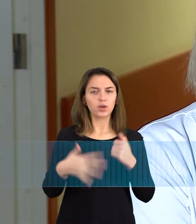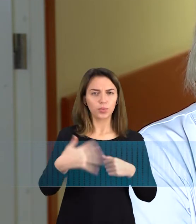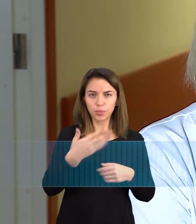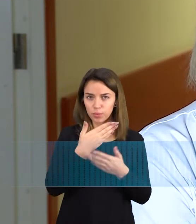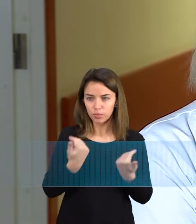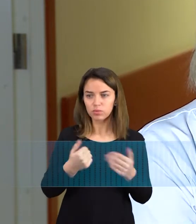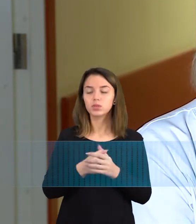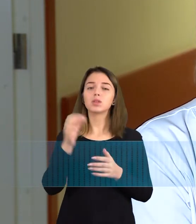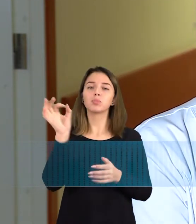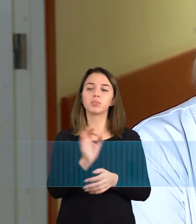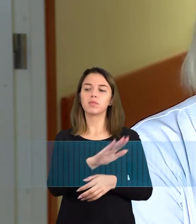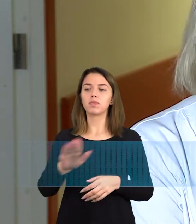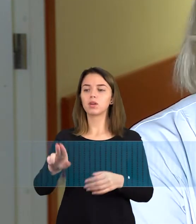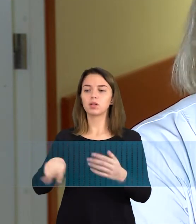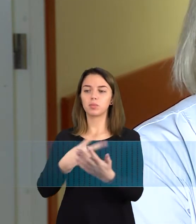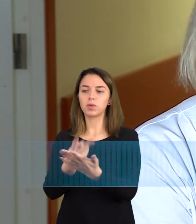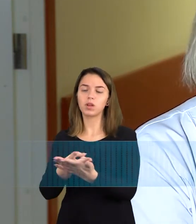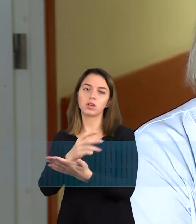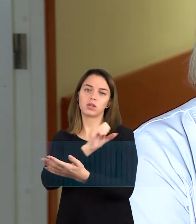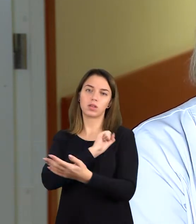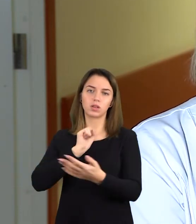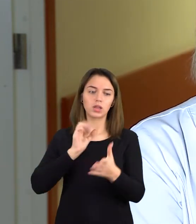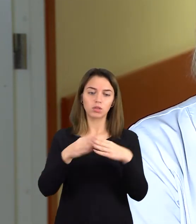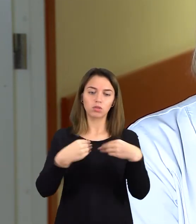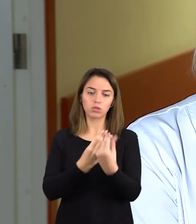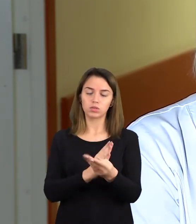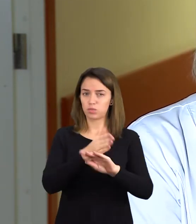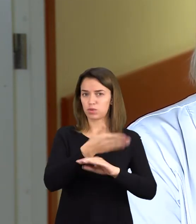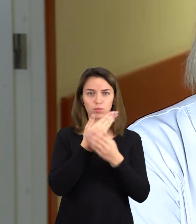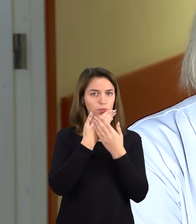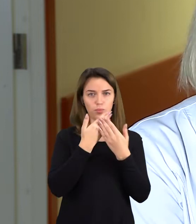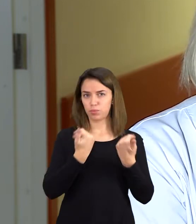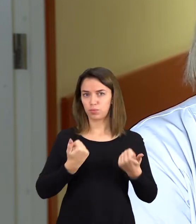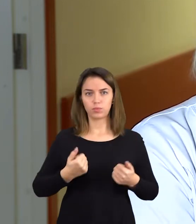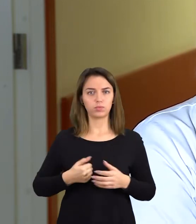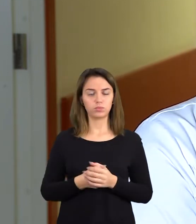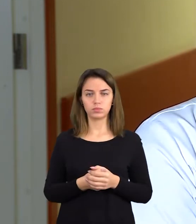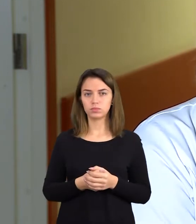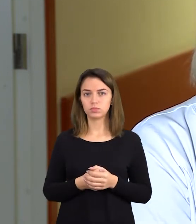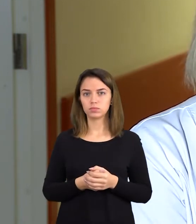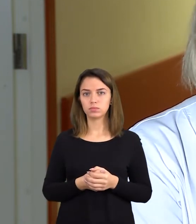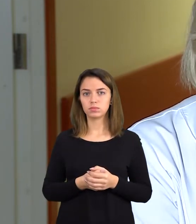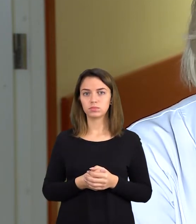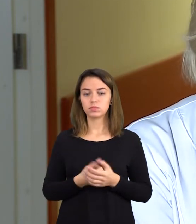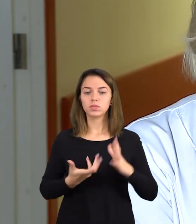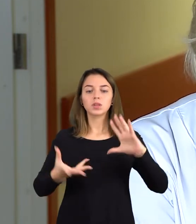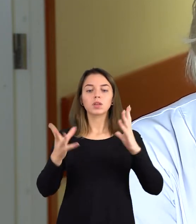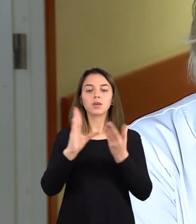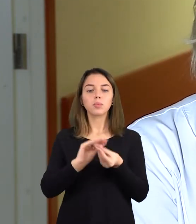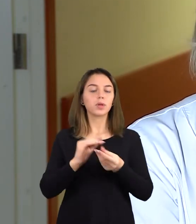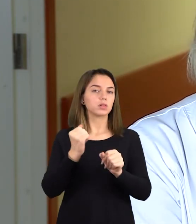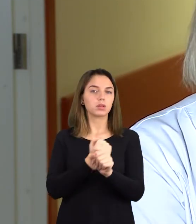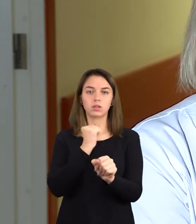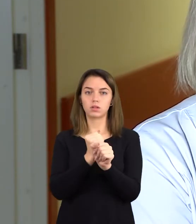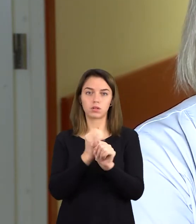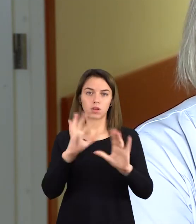ir hipovolemijos, tai dažniausiai vaikai ir netvažiuoja nei pas šeimos gydytoją, nei pas mus. Tai bendros